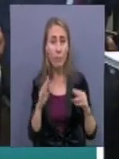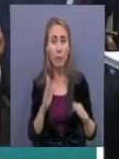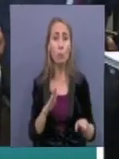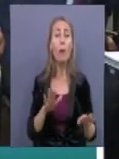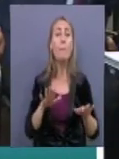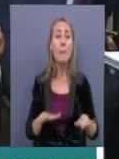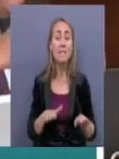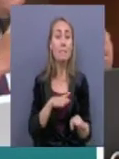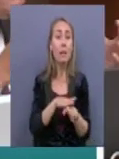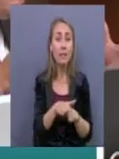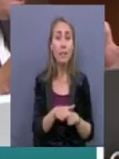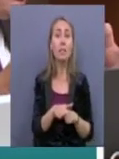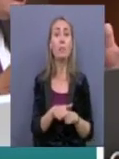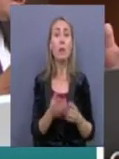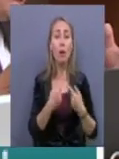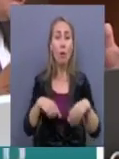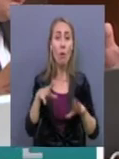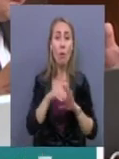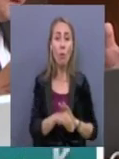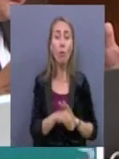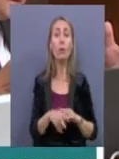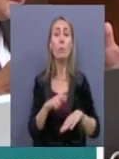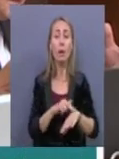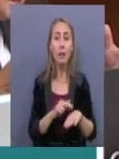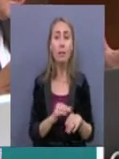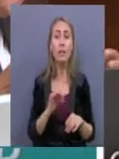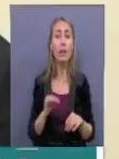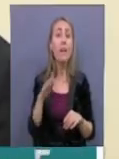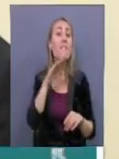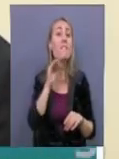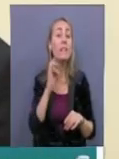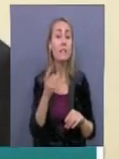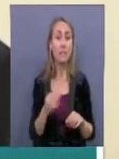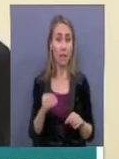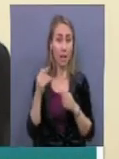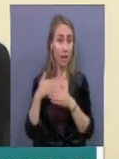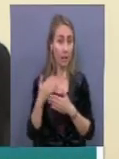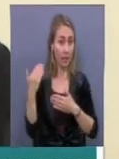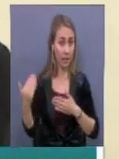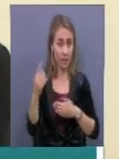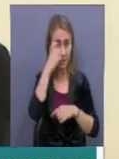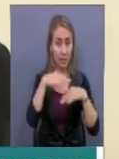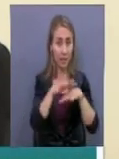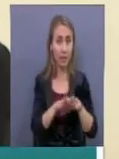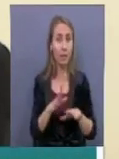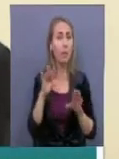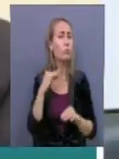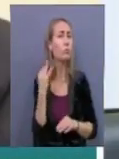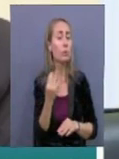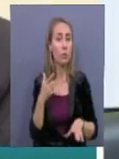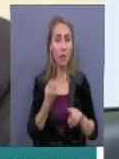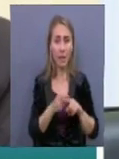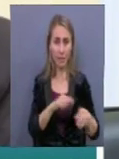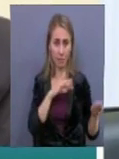жұмысының сапасына мониторинг жүргізеді. Кездесу барысында финляндиялық компаниялардың өкілдері жобаға байланысты алдағы уақытта өткізілетін